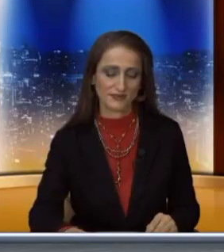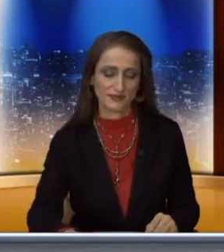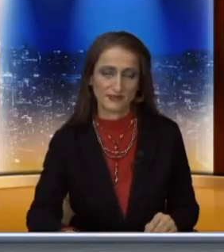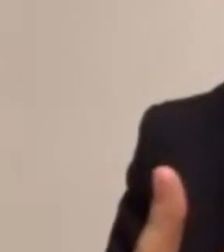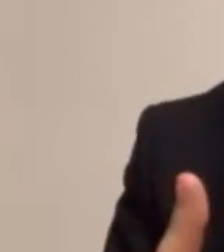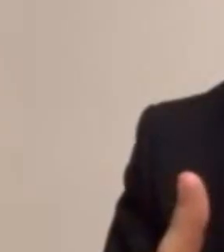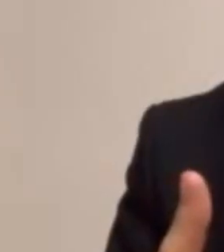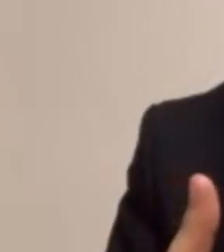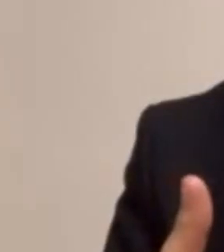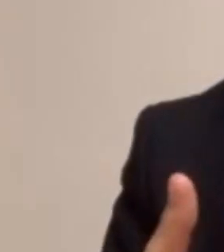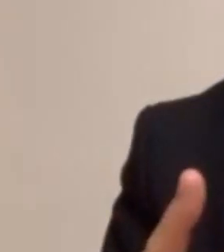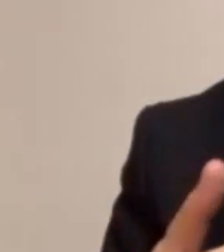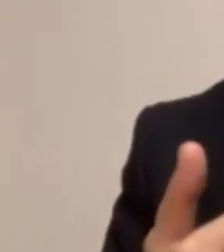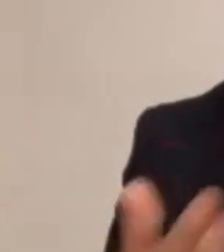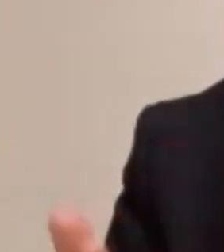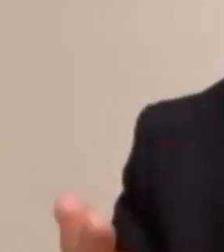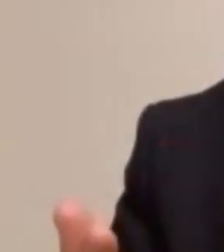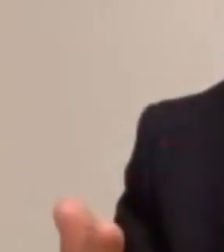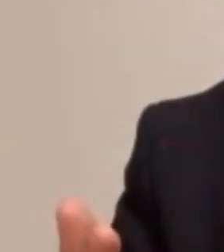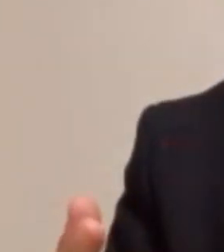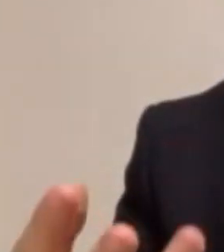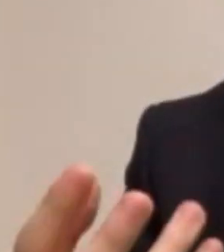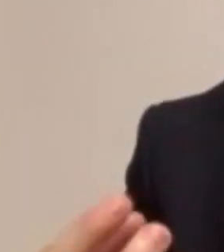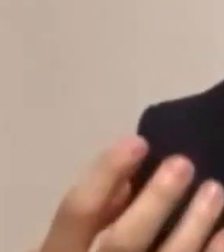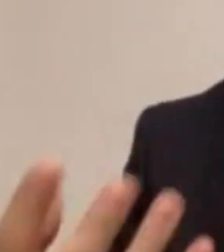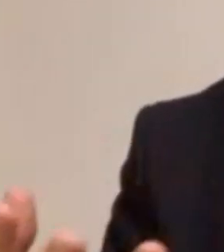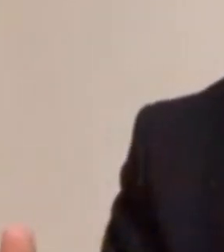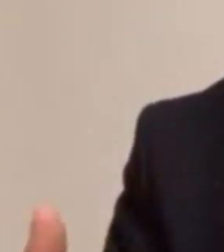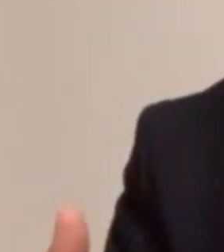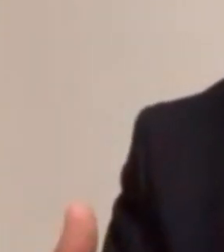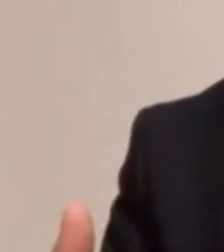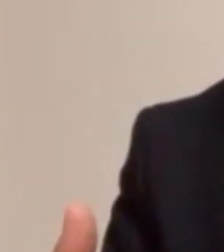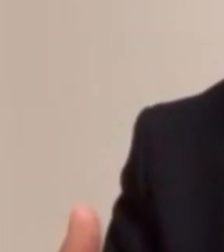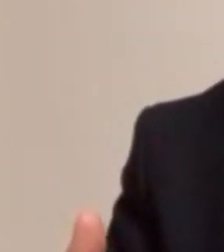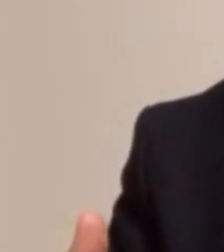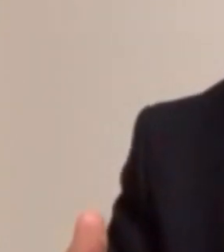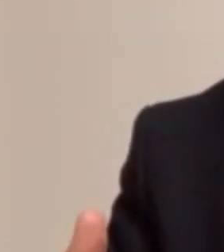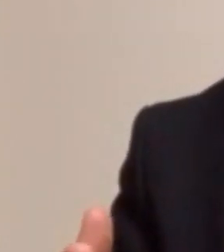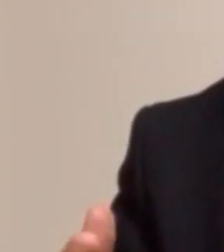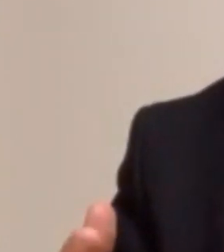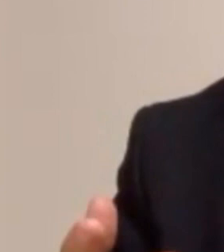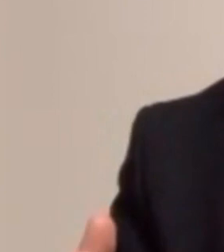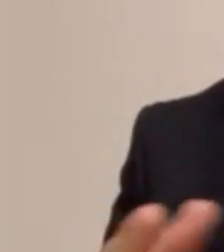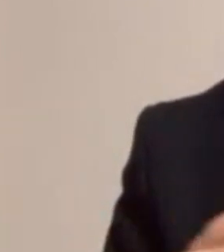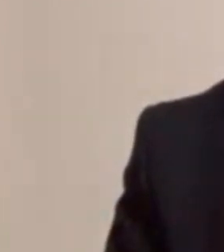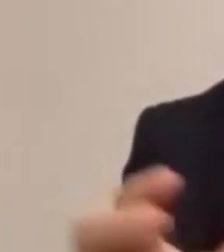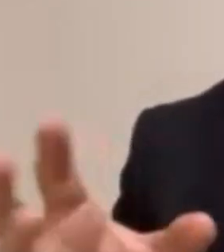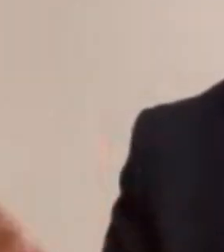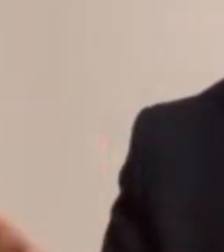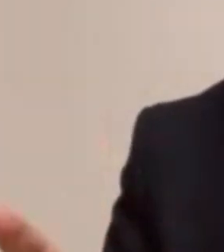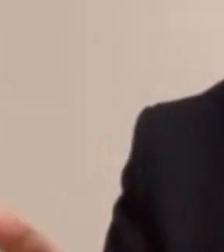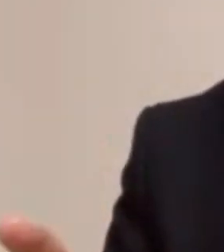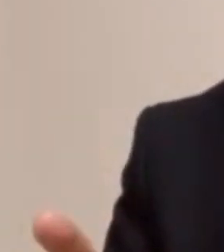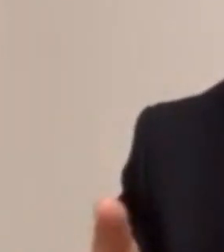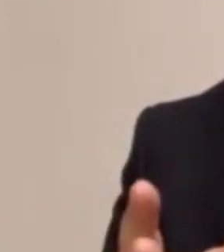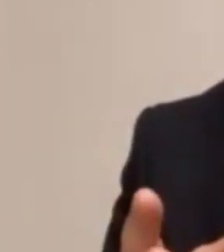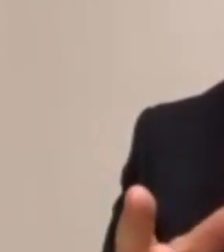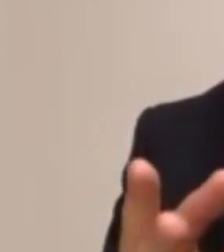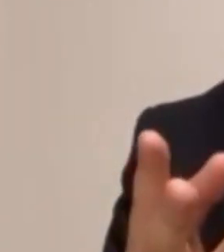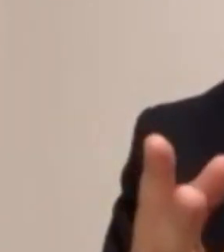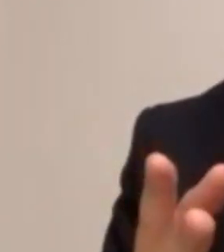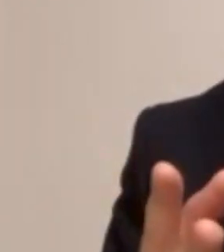كنت أقول للشبيبة اللي معاي أتمنى أن يكون عندي مبلغ كبير من المال حتى أسوي مجمع